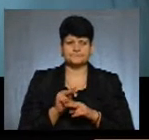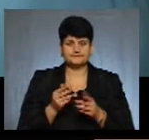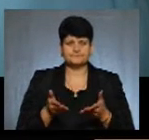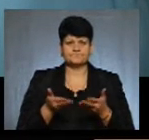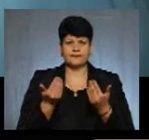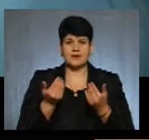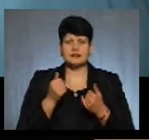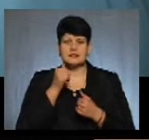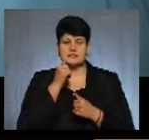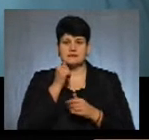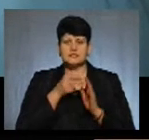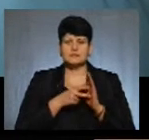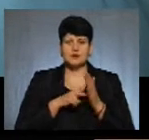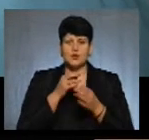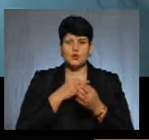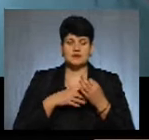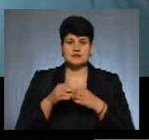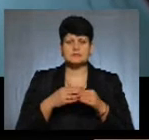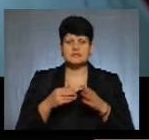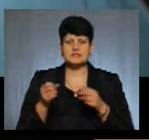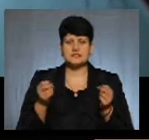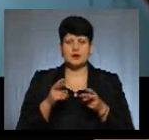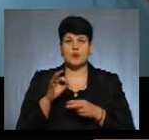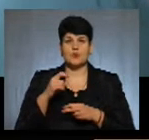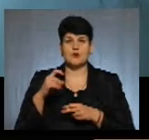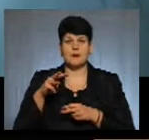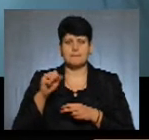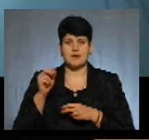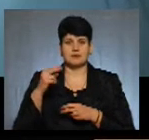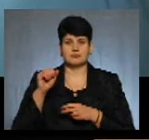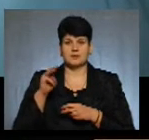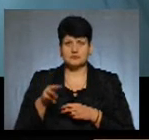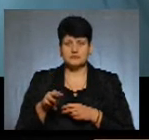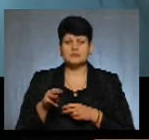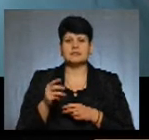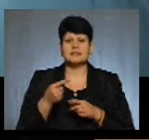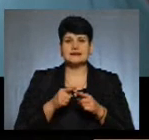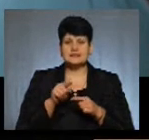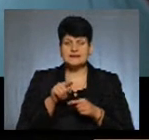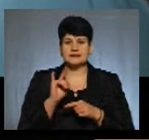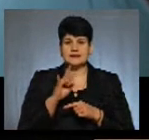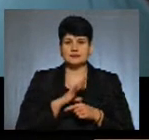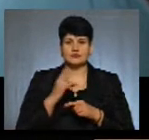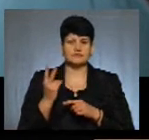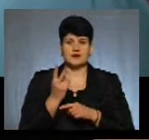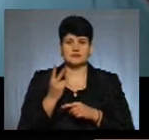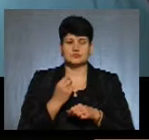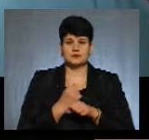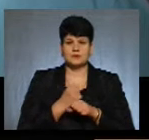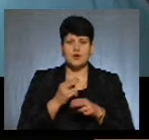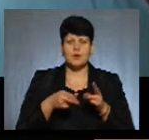стану. На завтра у нас запланована консультація спеціаліста з Охмадиту. Цій дитині двічі була